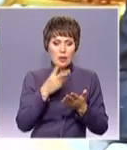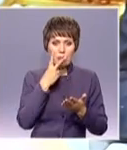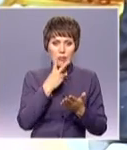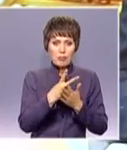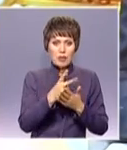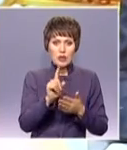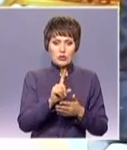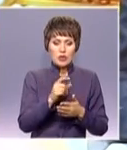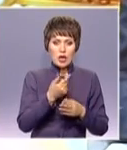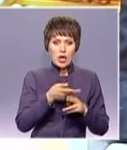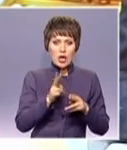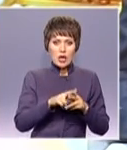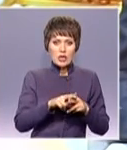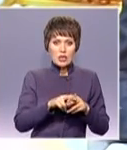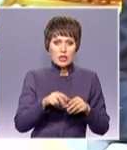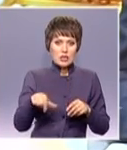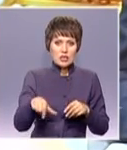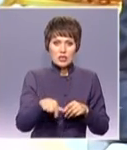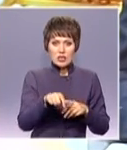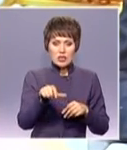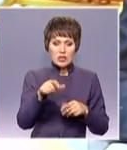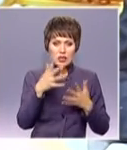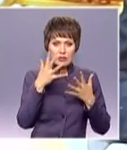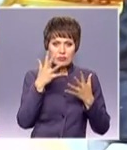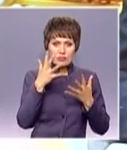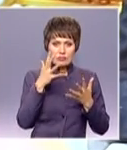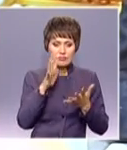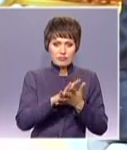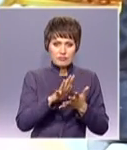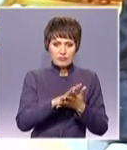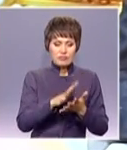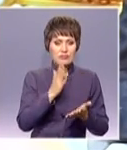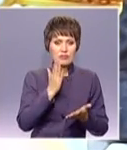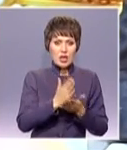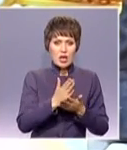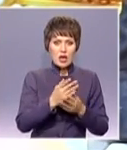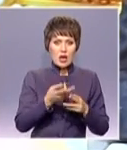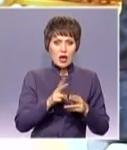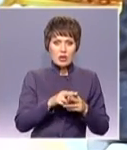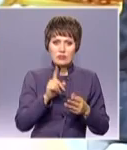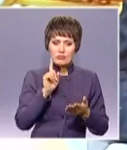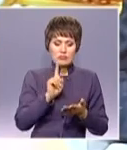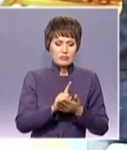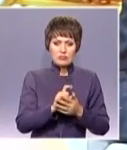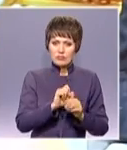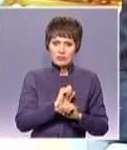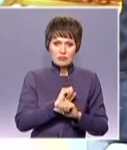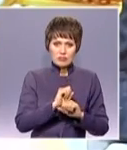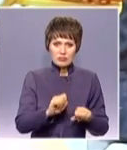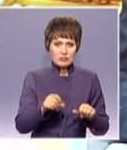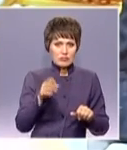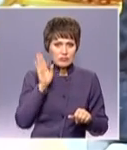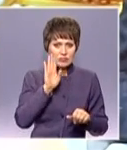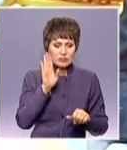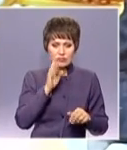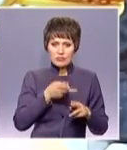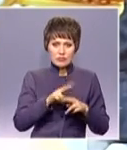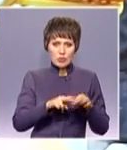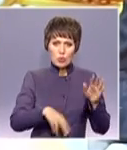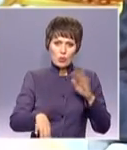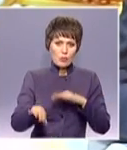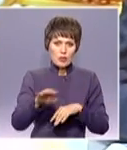том, что эти речки загрязнены. Поэтому категорически нельзя в этих водах